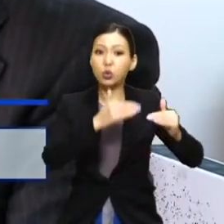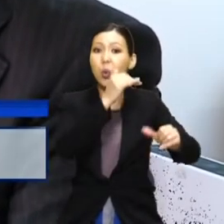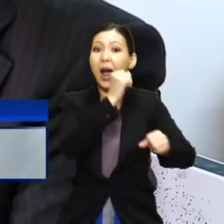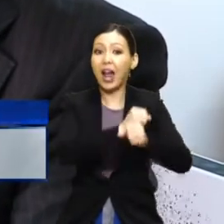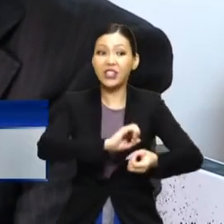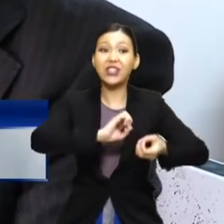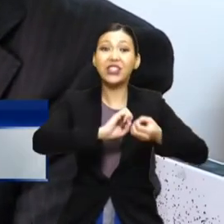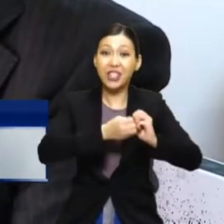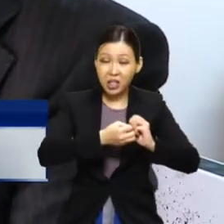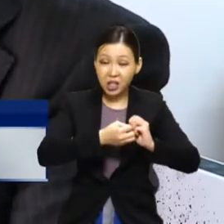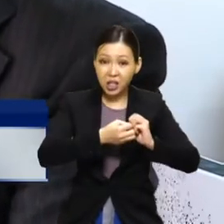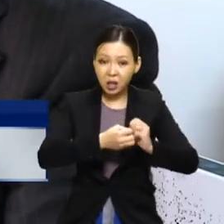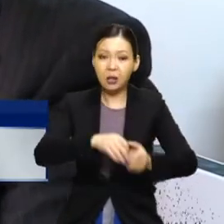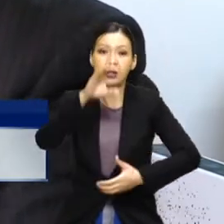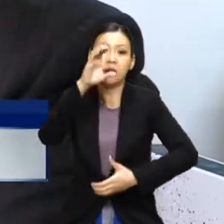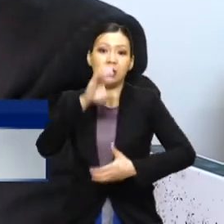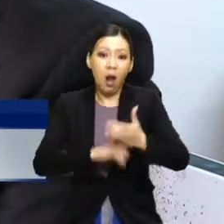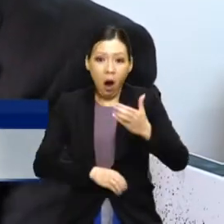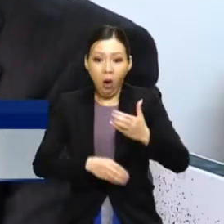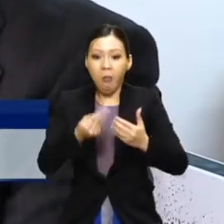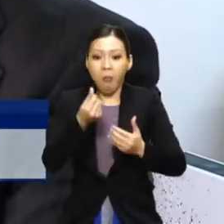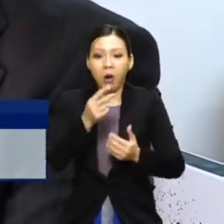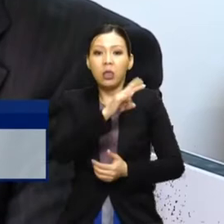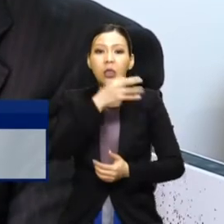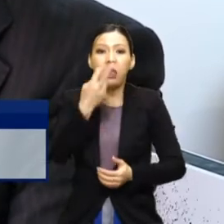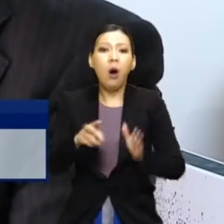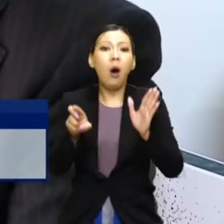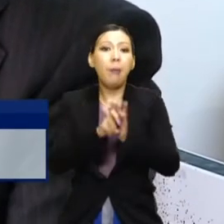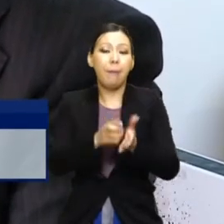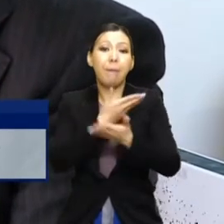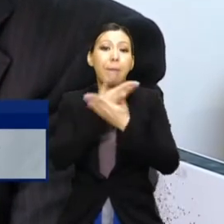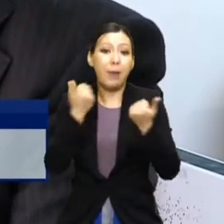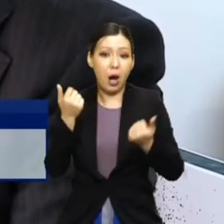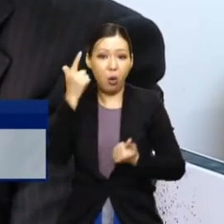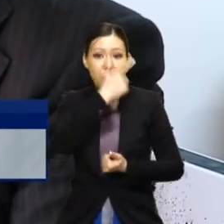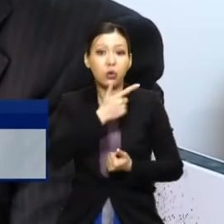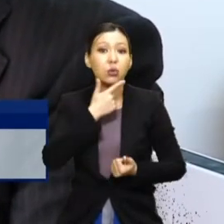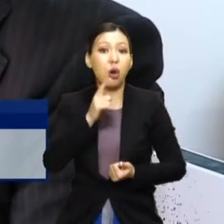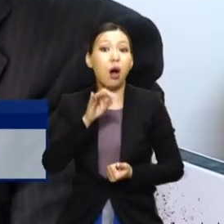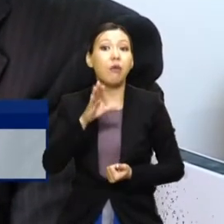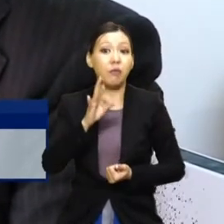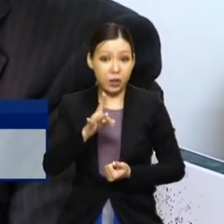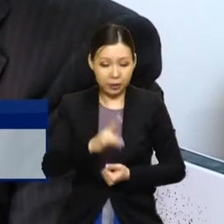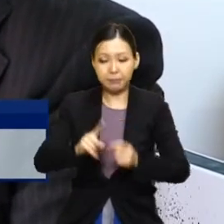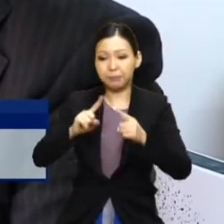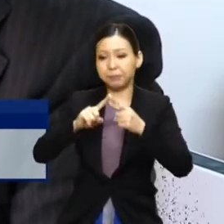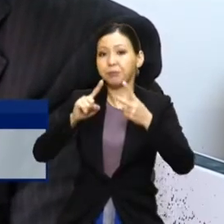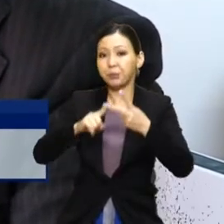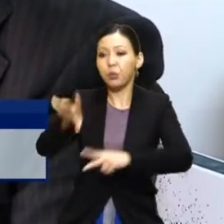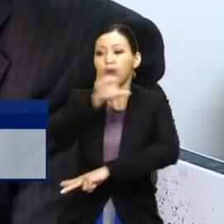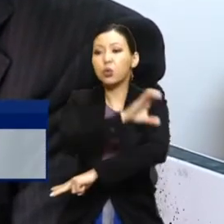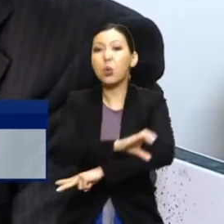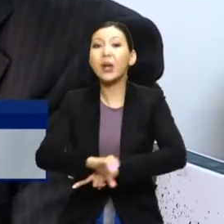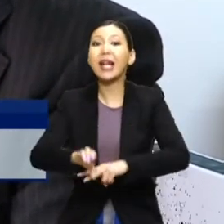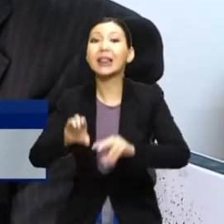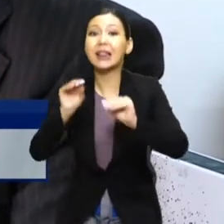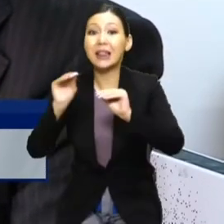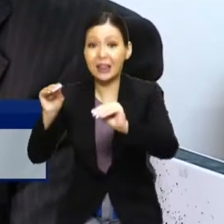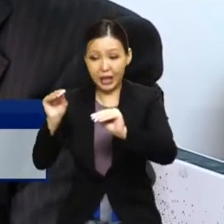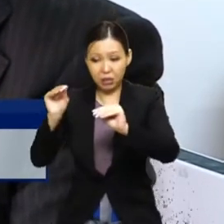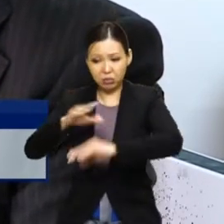санхүүг одоо хөрөнгө мөнгөний нөөц болсон юмс 2-р сургалтын хэм маягаас их сургуулиуд маань